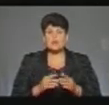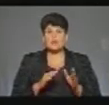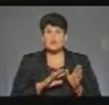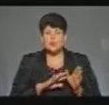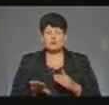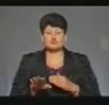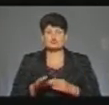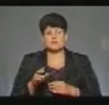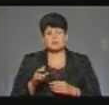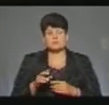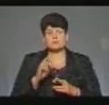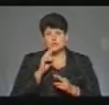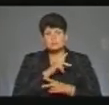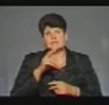яка